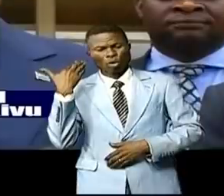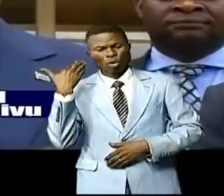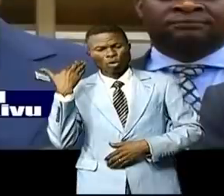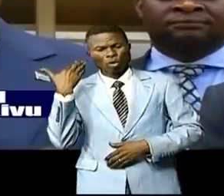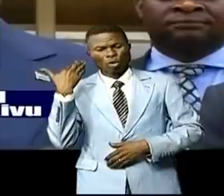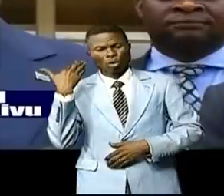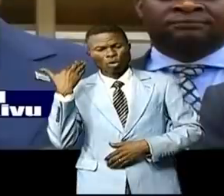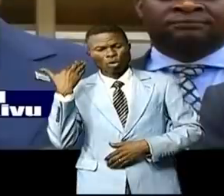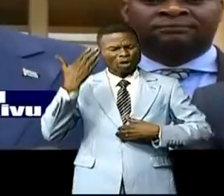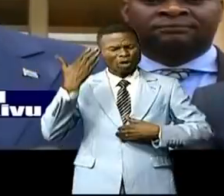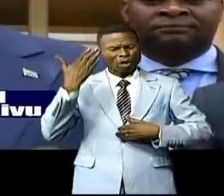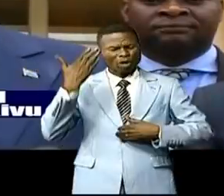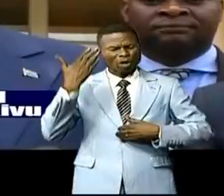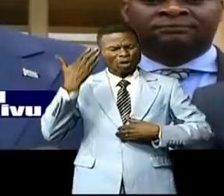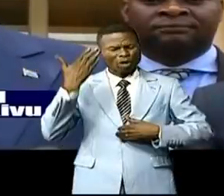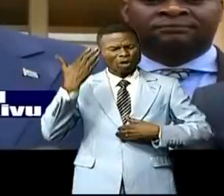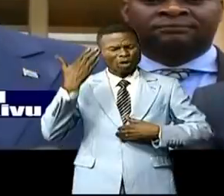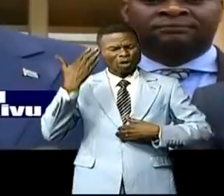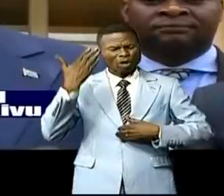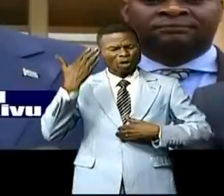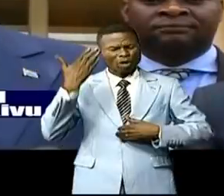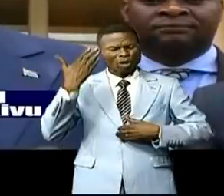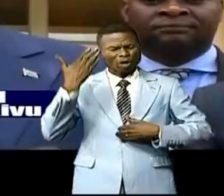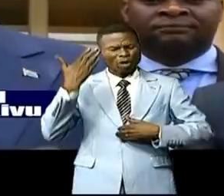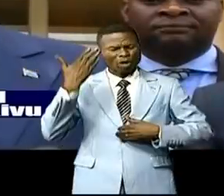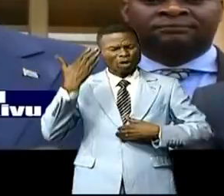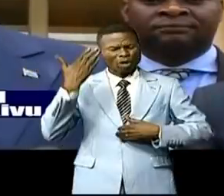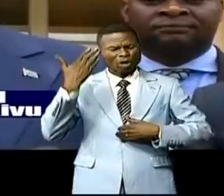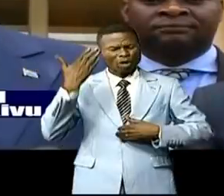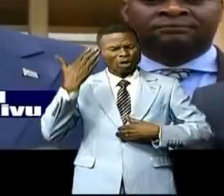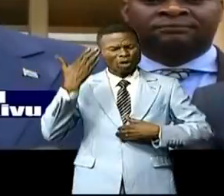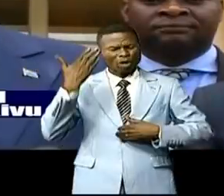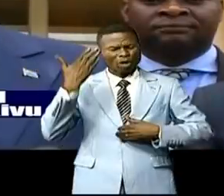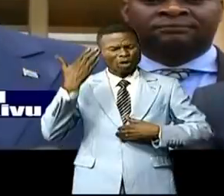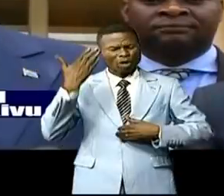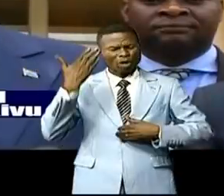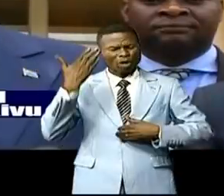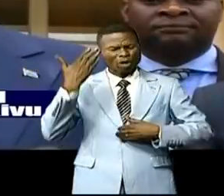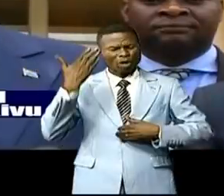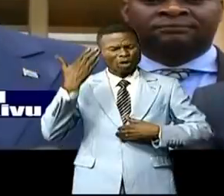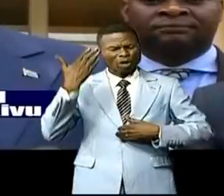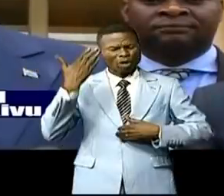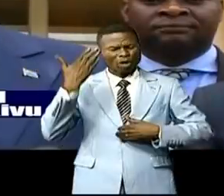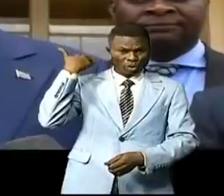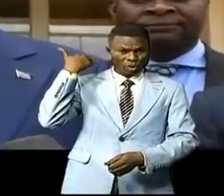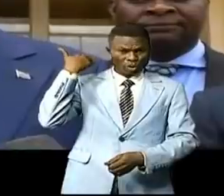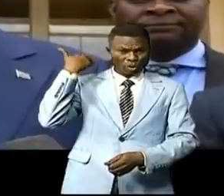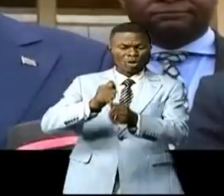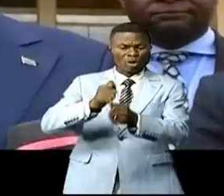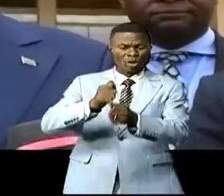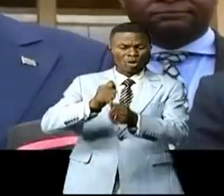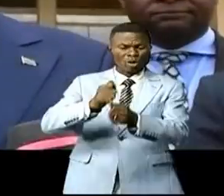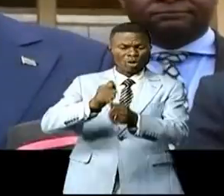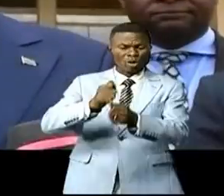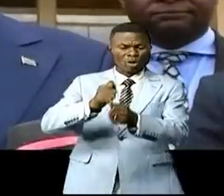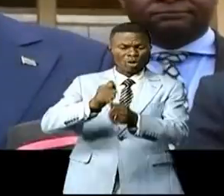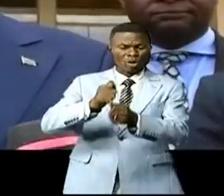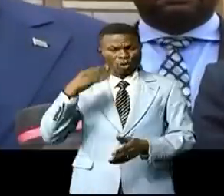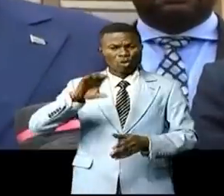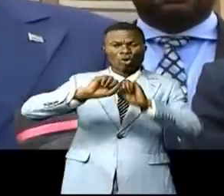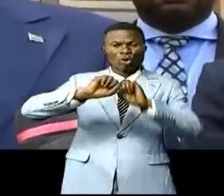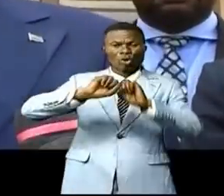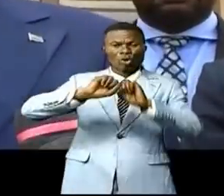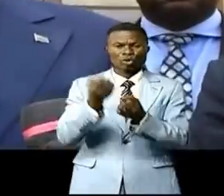avec ces projets importants sur les captages d'eau à Pungwe, et qui va venir renforcer les capacités de la régie des